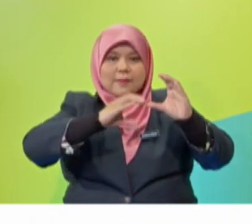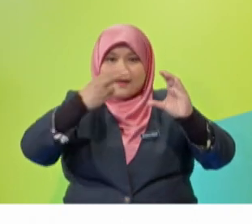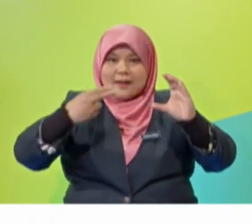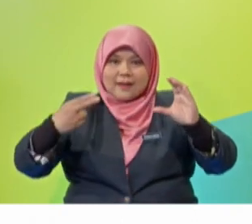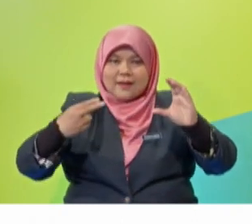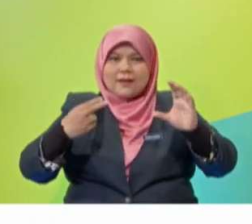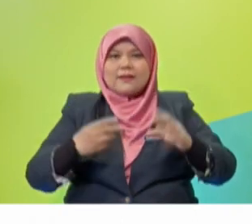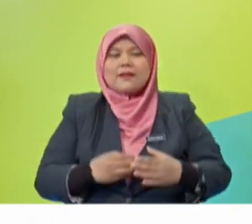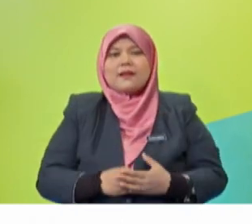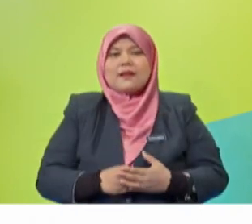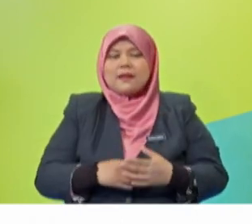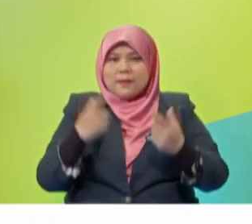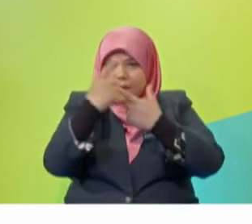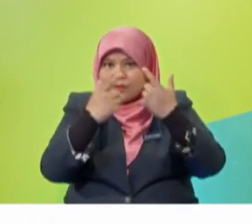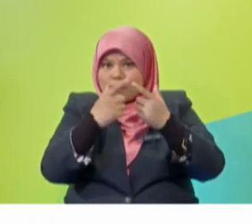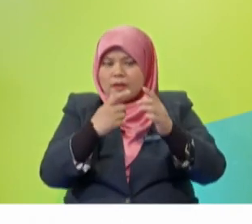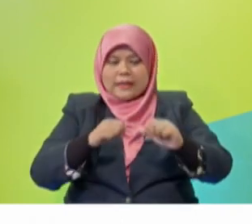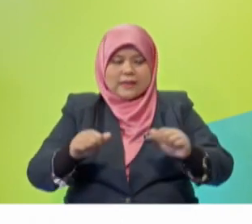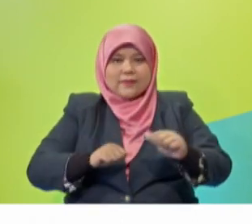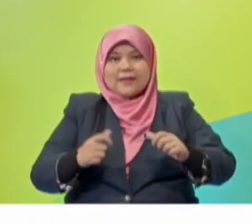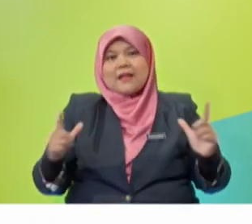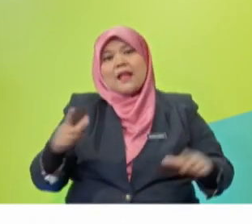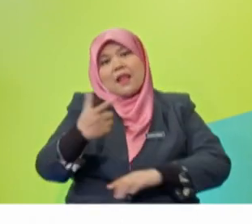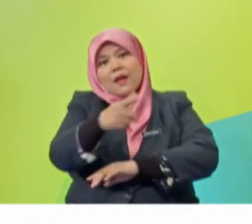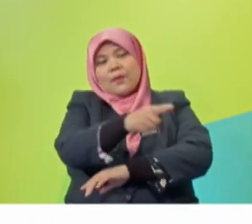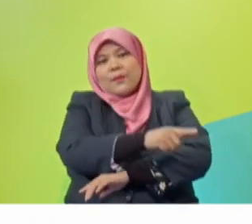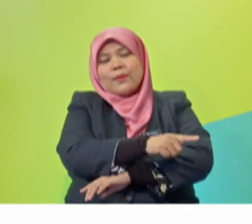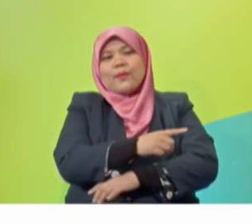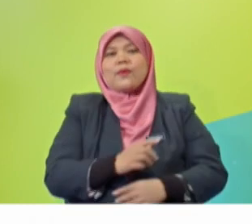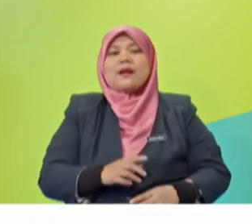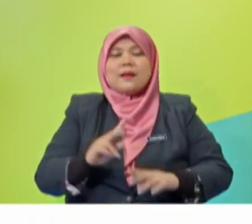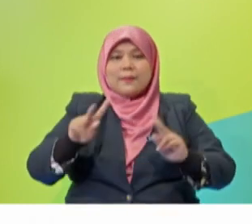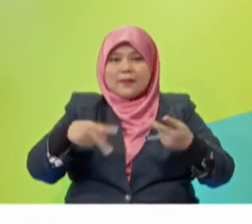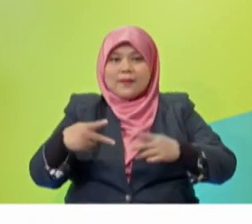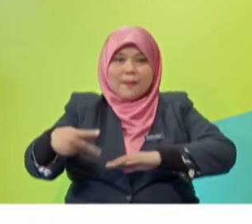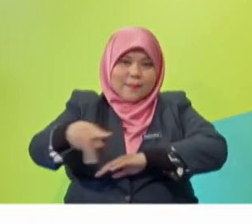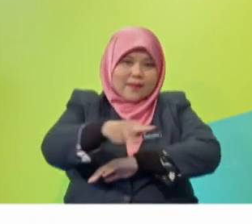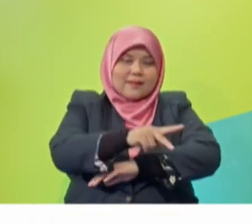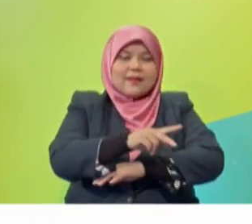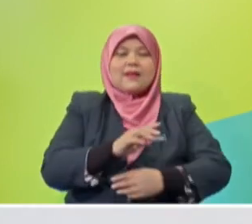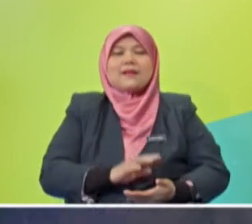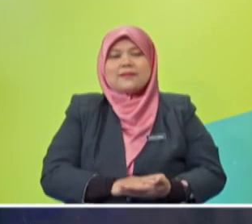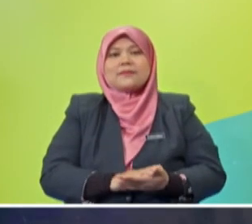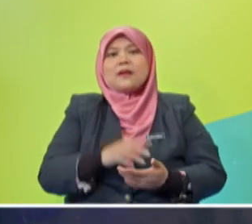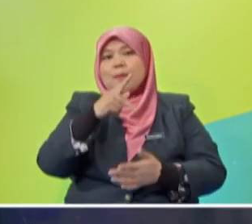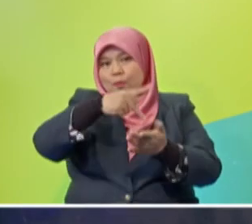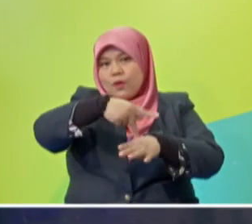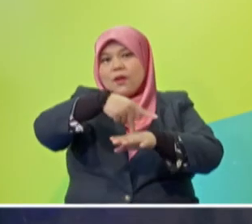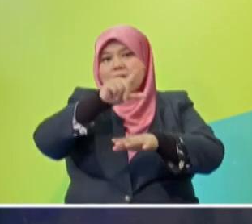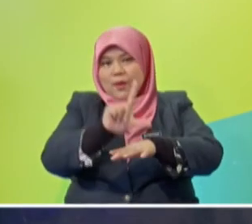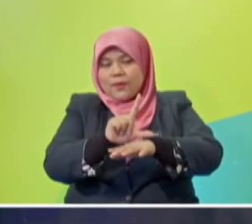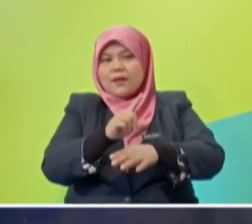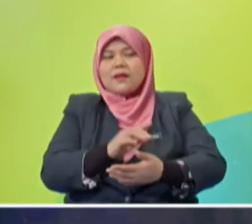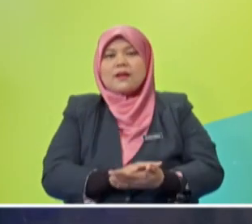Ada pelancongan yang melibatkan aktiviti laut. Betul. Aktiviti pantai. Pulau Langkawi. Betul. Kan? Jadi sebenarnya aktiviti pelancongan tu pun